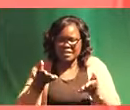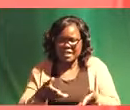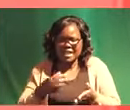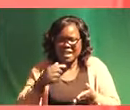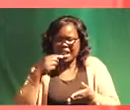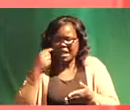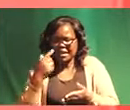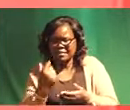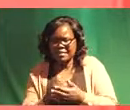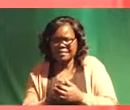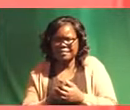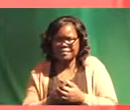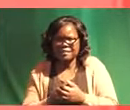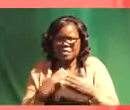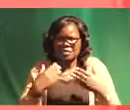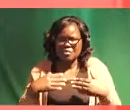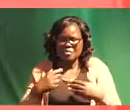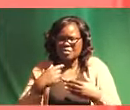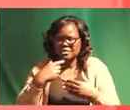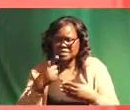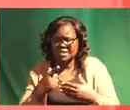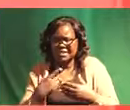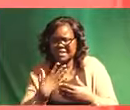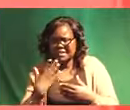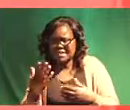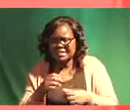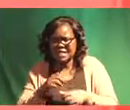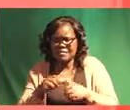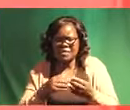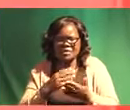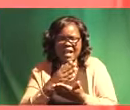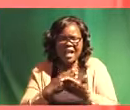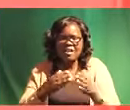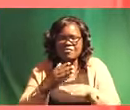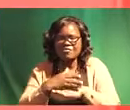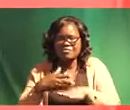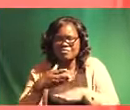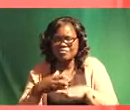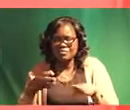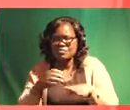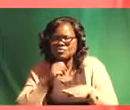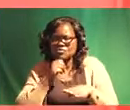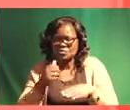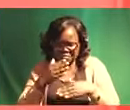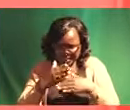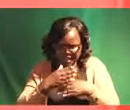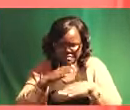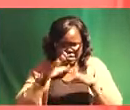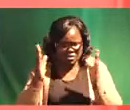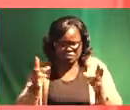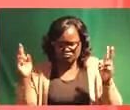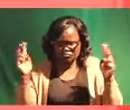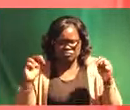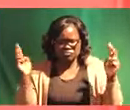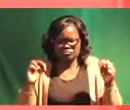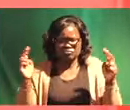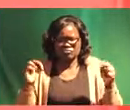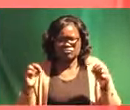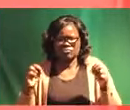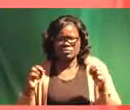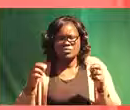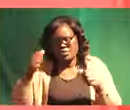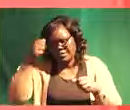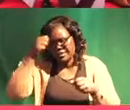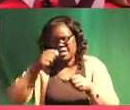Igembe, watu wetu wametuambia mambo ya nusu mkate tusiisikaribie kwa meza. Watu wa Igembe hiyo